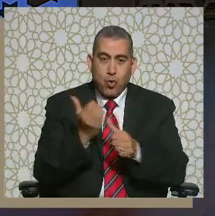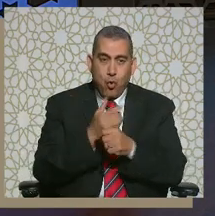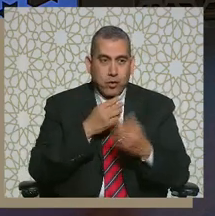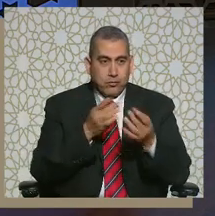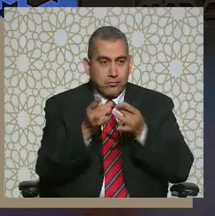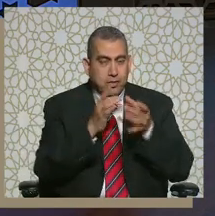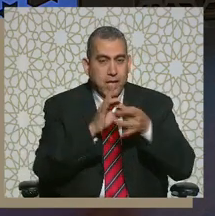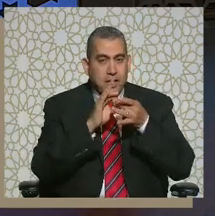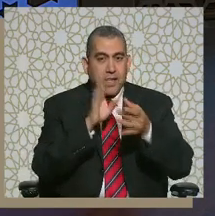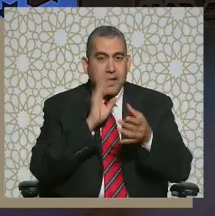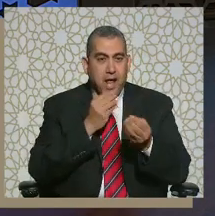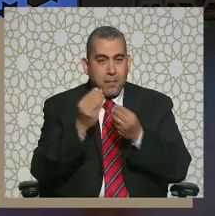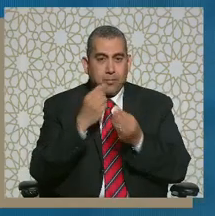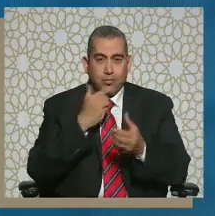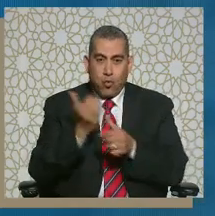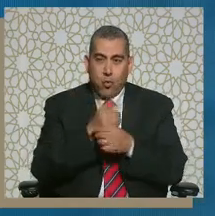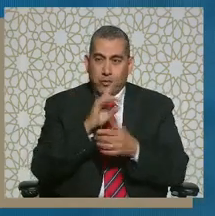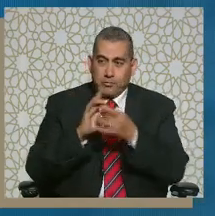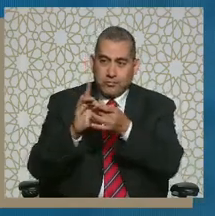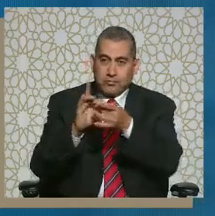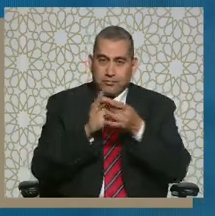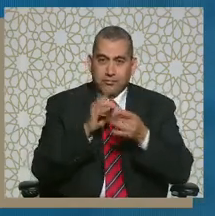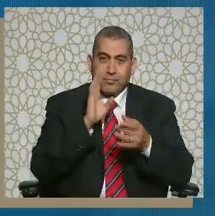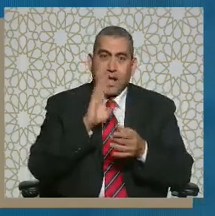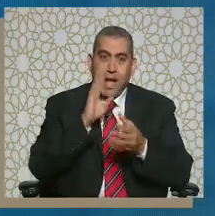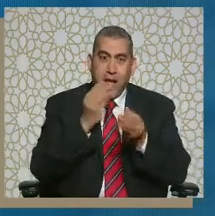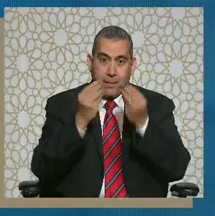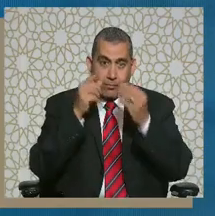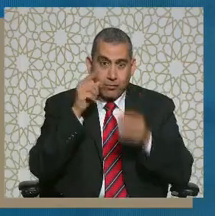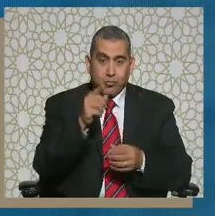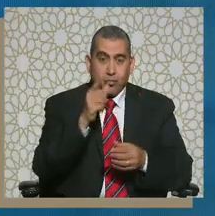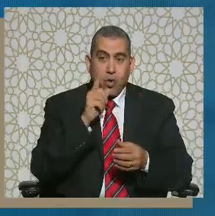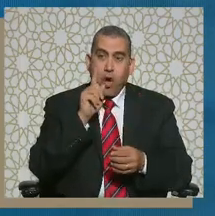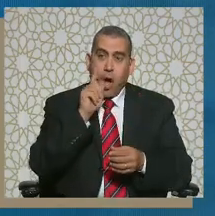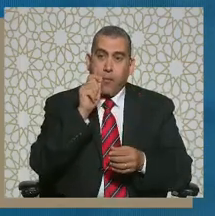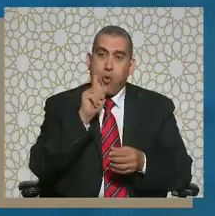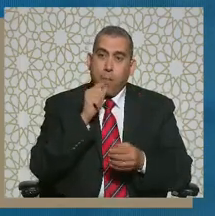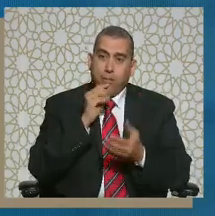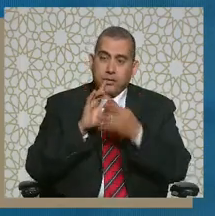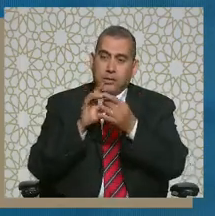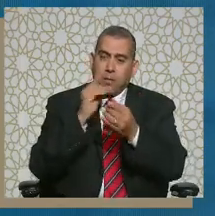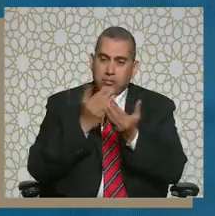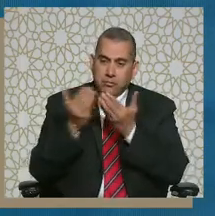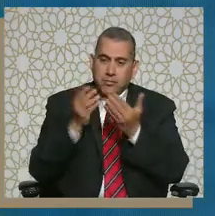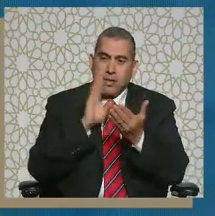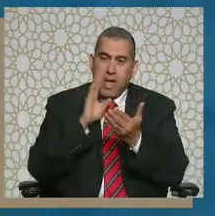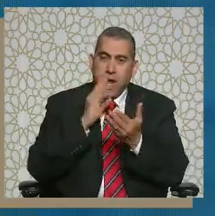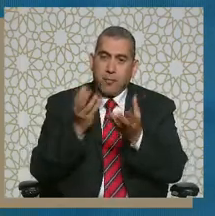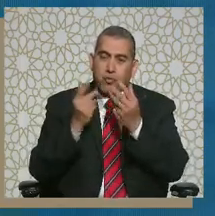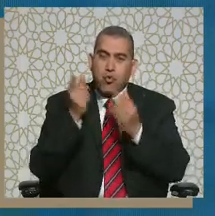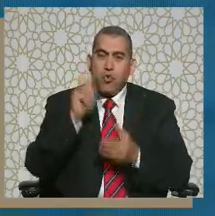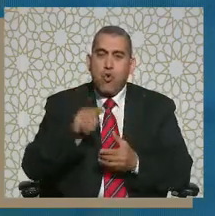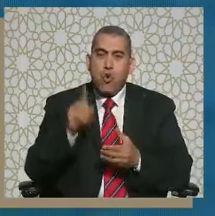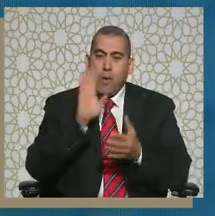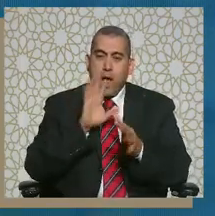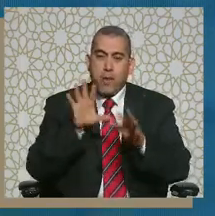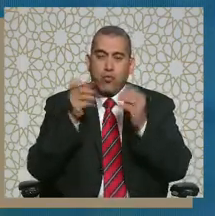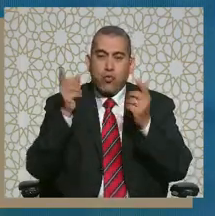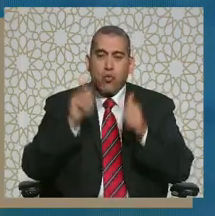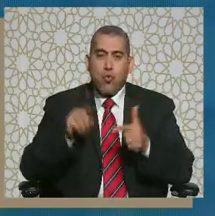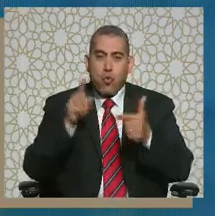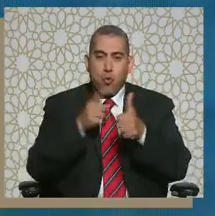تعلمي شيء تتعلمي بيه مع زوجك تعلم شيء تتعامل بيه مع والدك تتعلم شيء كل يوم وتتعلم